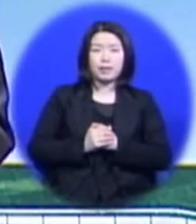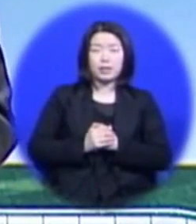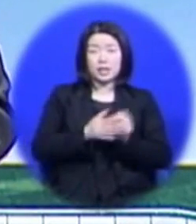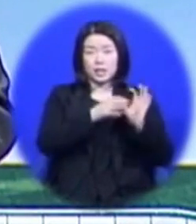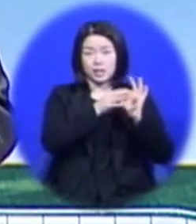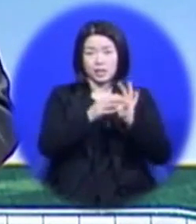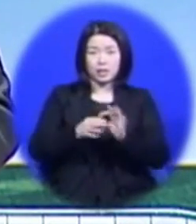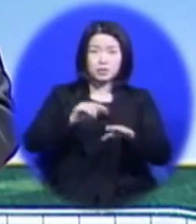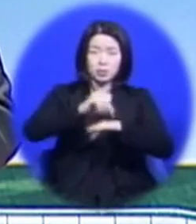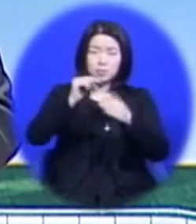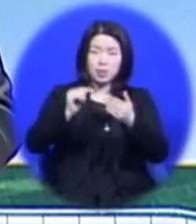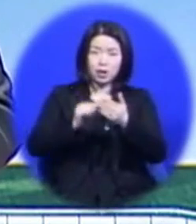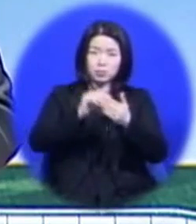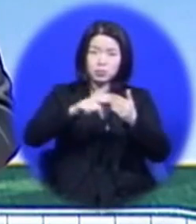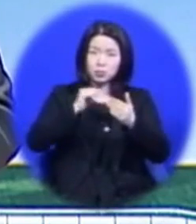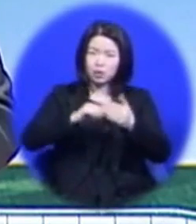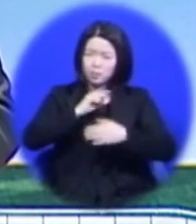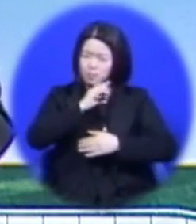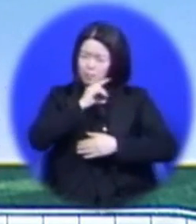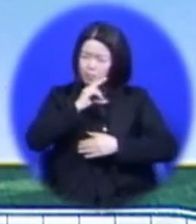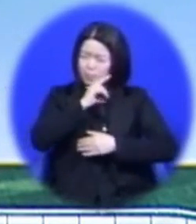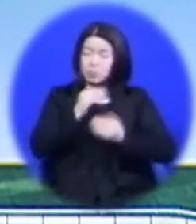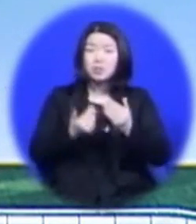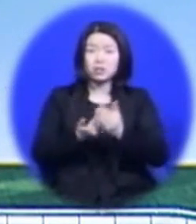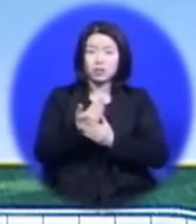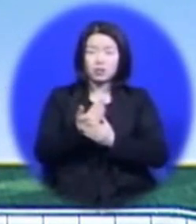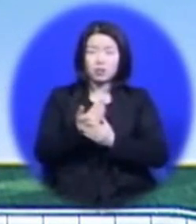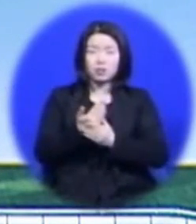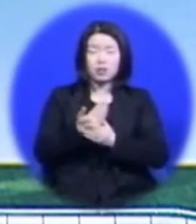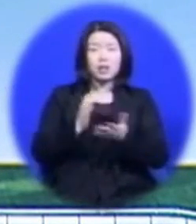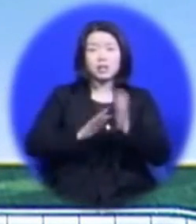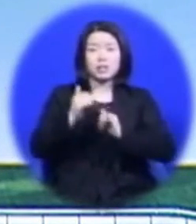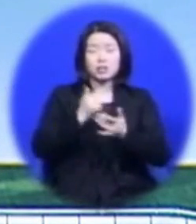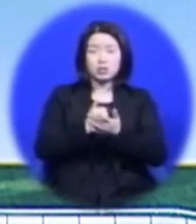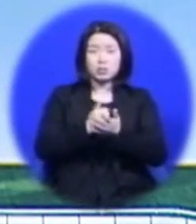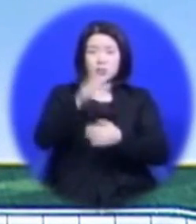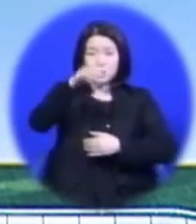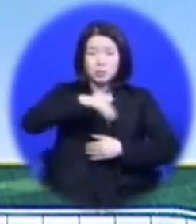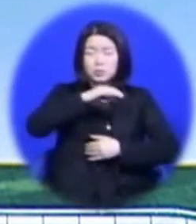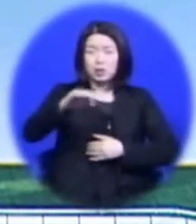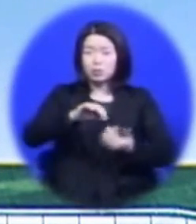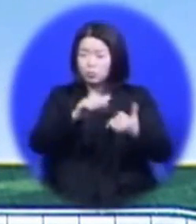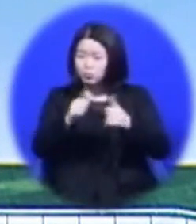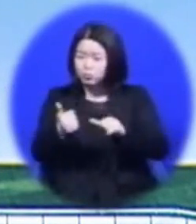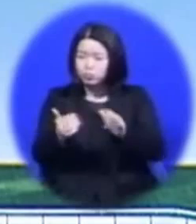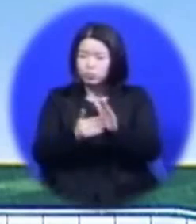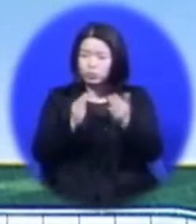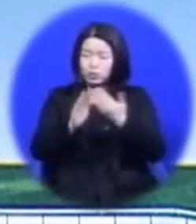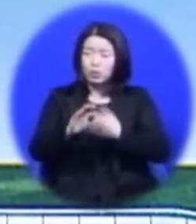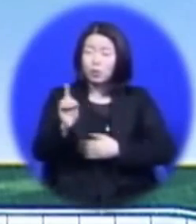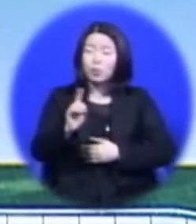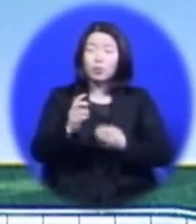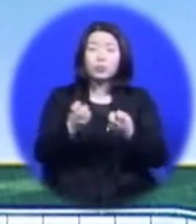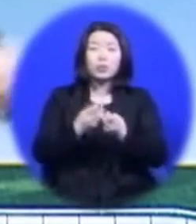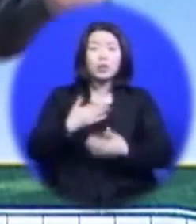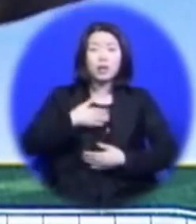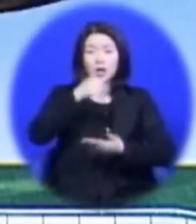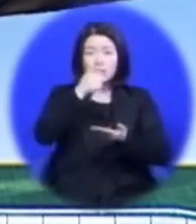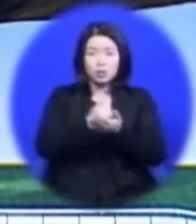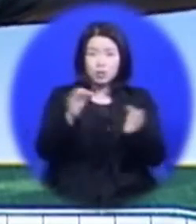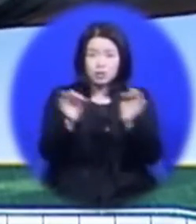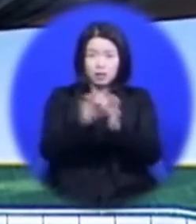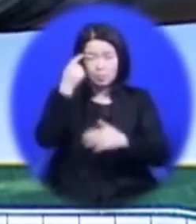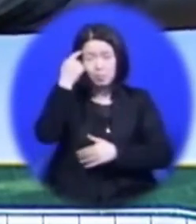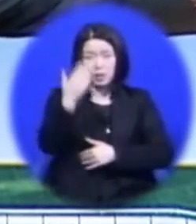계속 마음에 의심만 일어납니다. 예수님이 십자가에 죽으셨는데 어떻게 내 죄가 사함받아? 예수님이